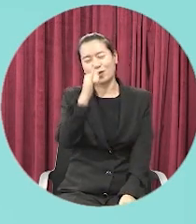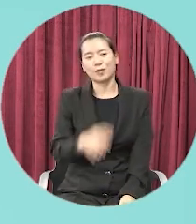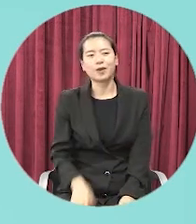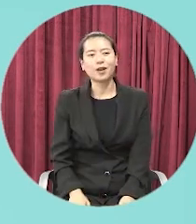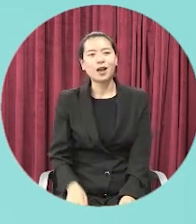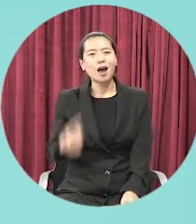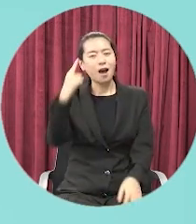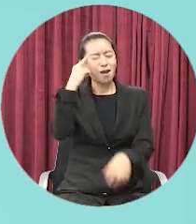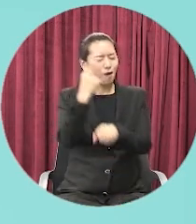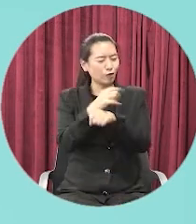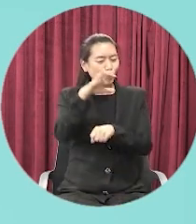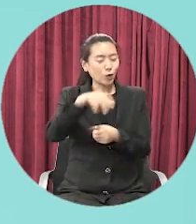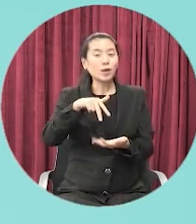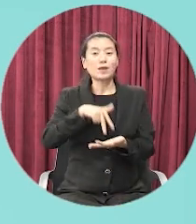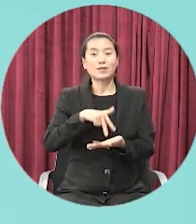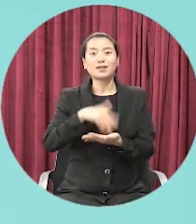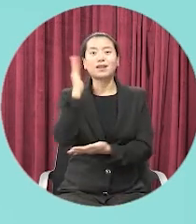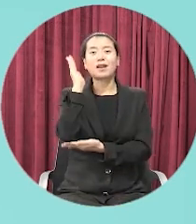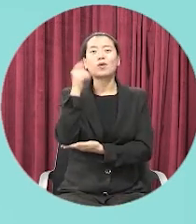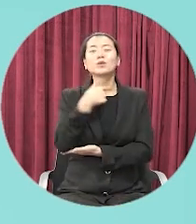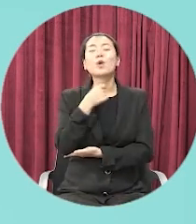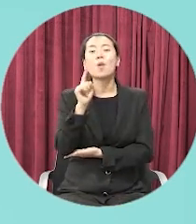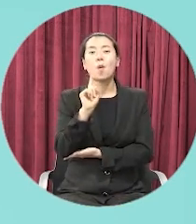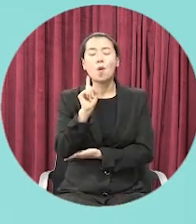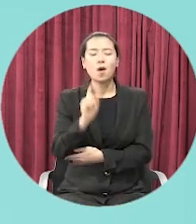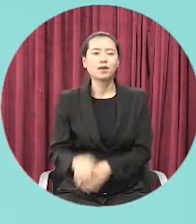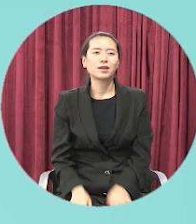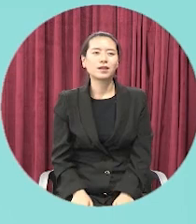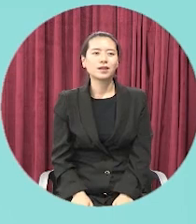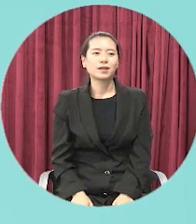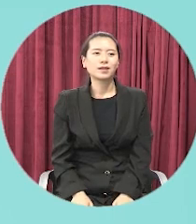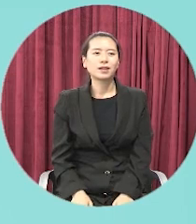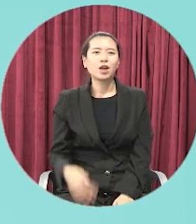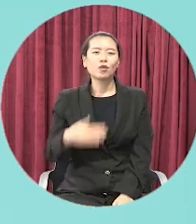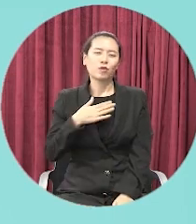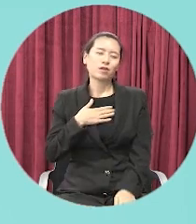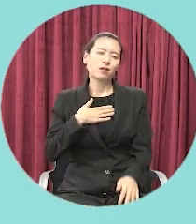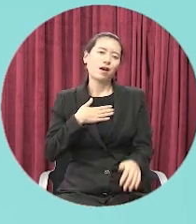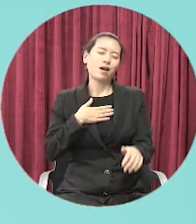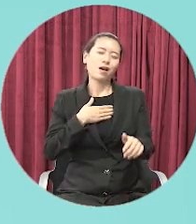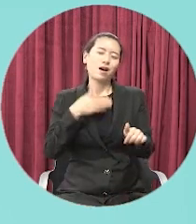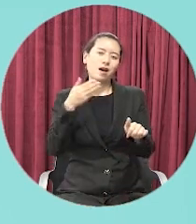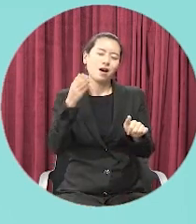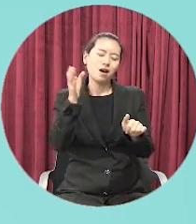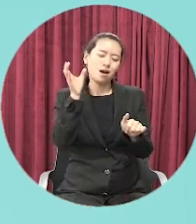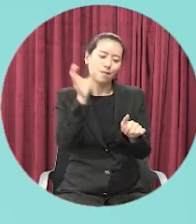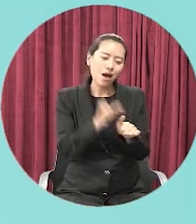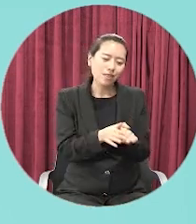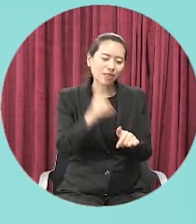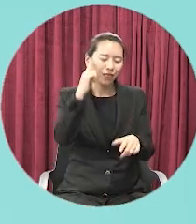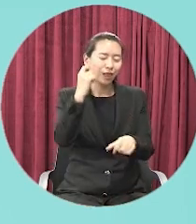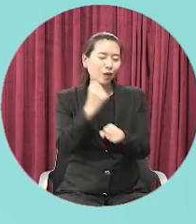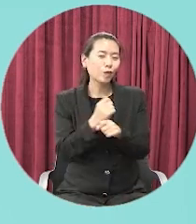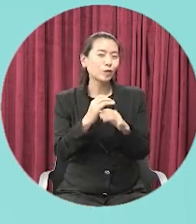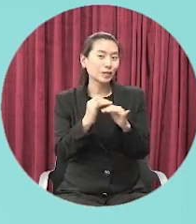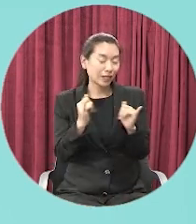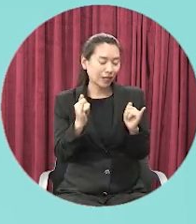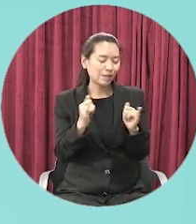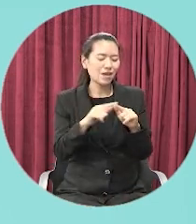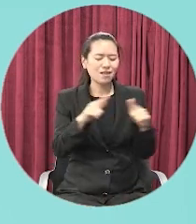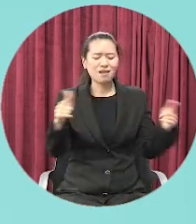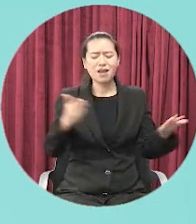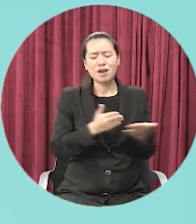연구소 입장에서 말씀드리면 저희 가 발주한 영역까지 이렇게 유수한 연구자 분들께서 다양한